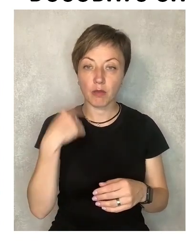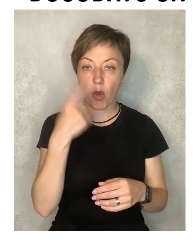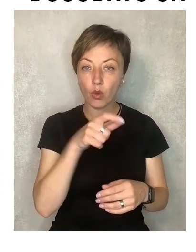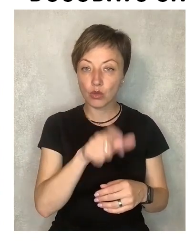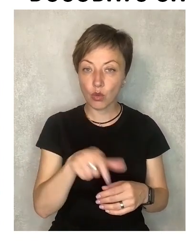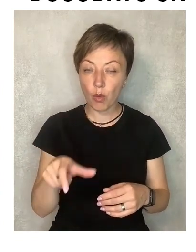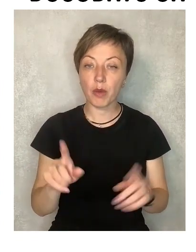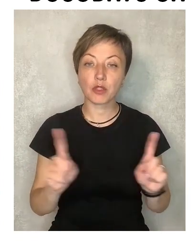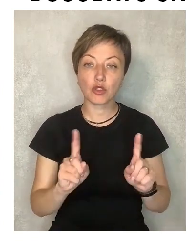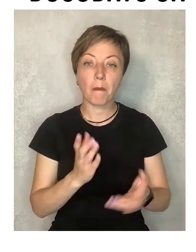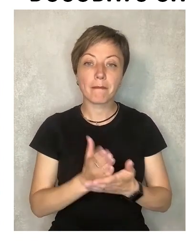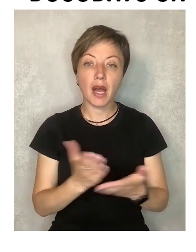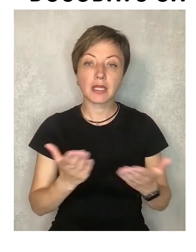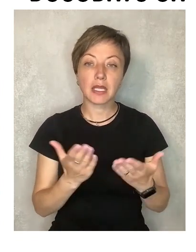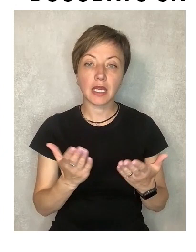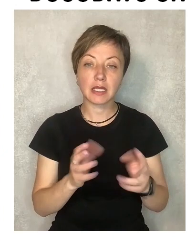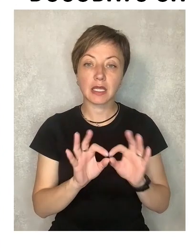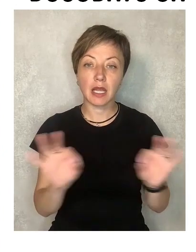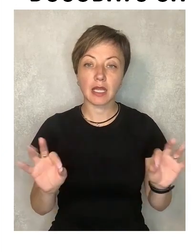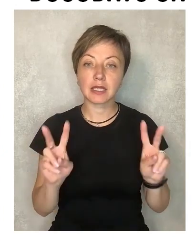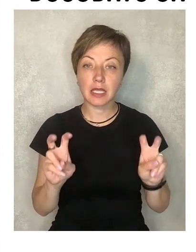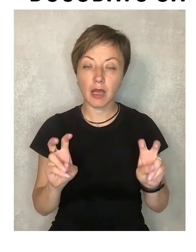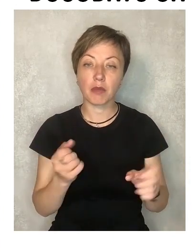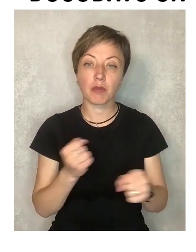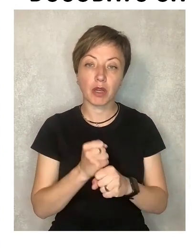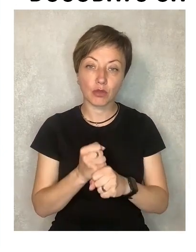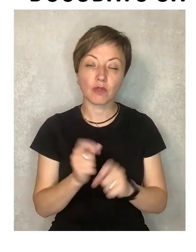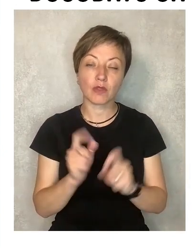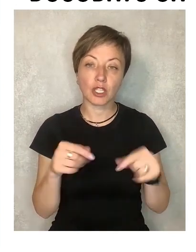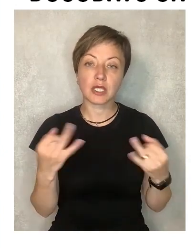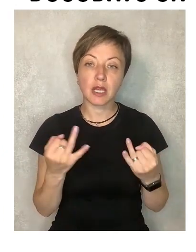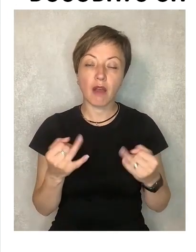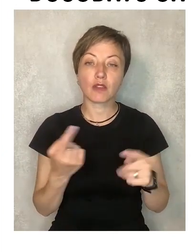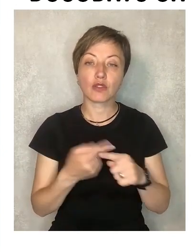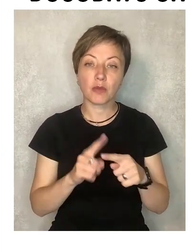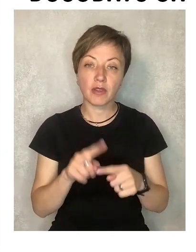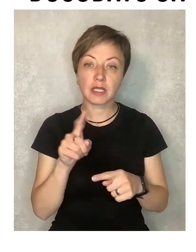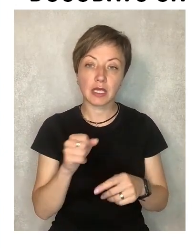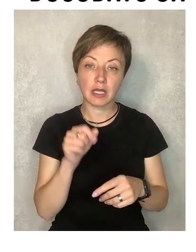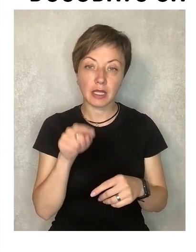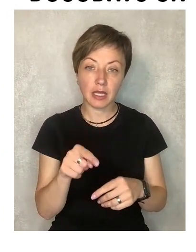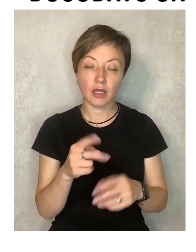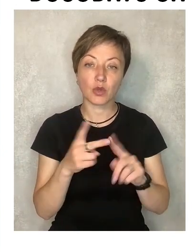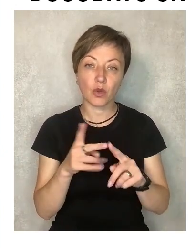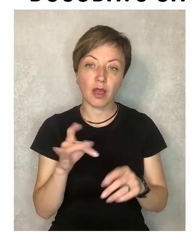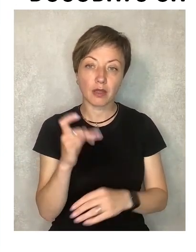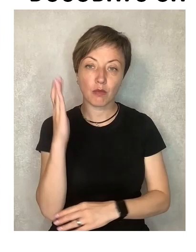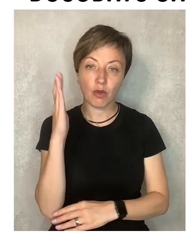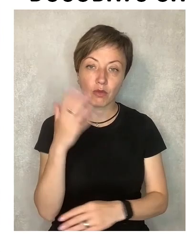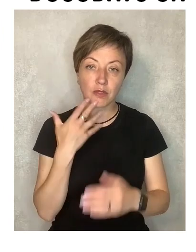щоб мати якісь класні теми, з якими вони працюють, і вони теж зацікавлені, щоб ви за них другий раз проголосували на своєму